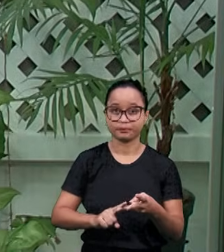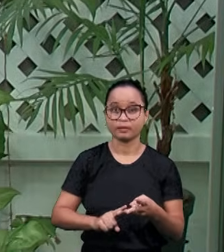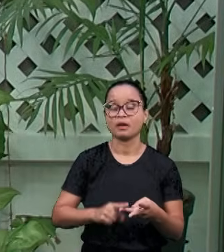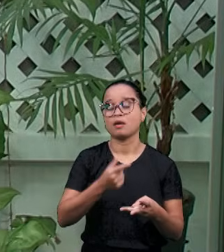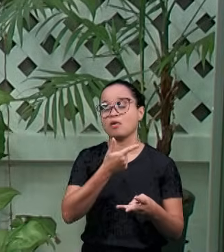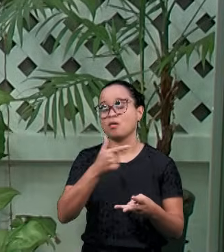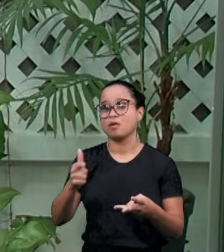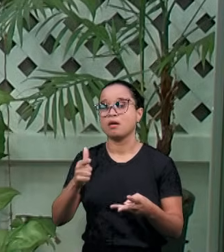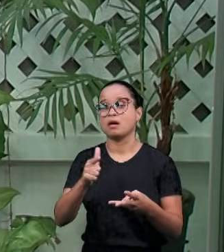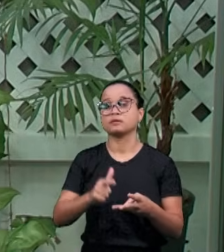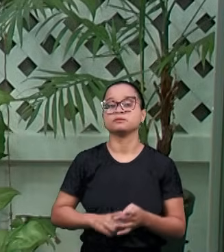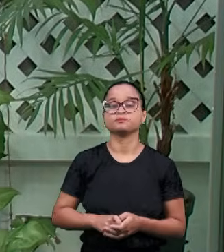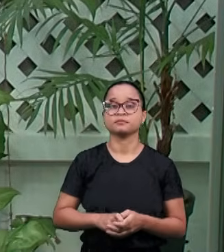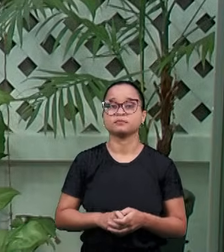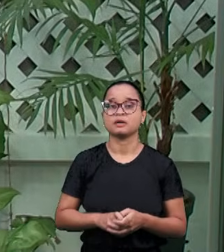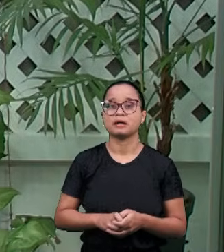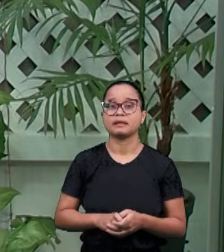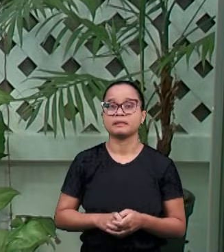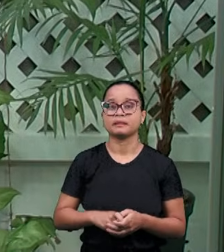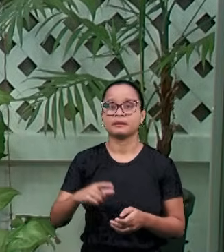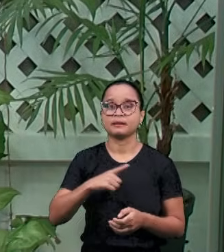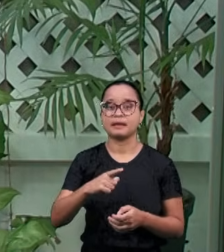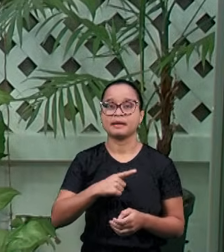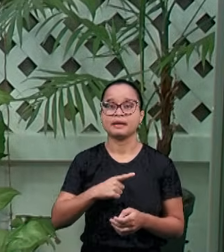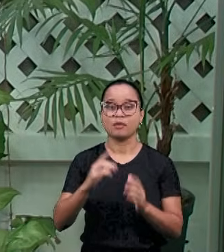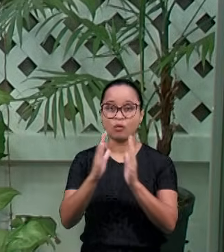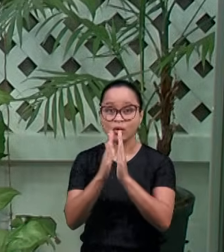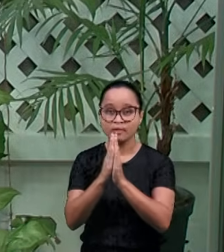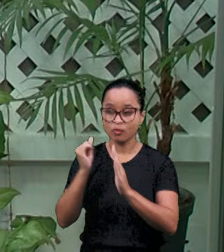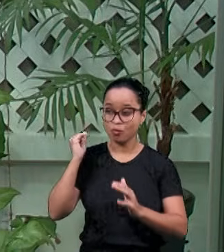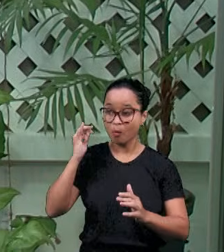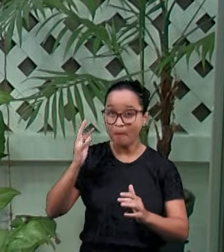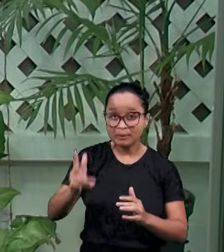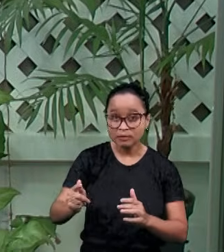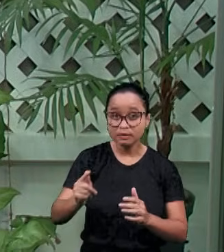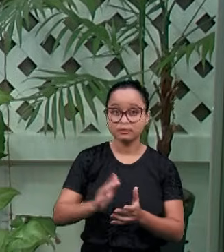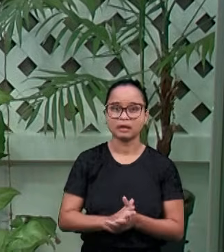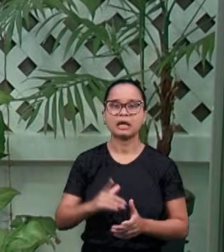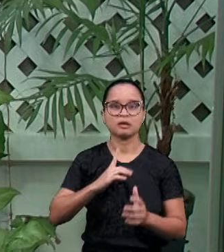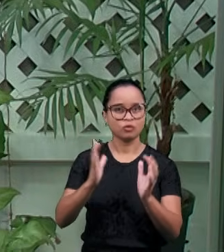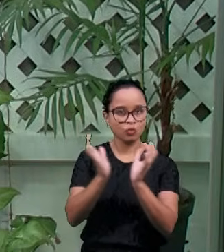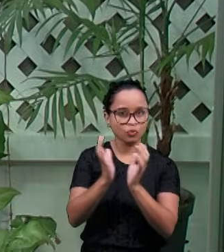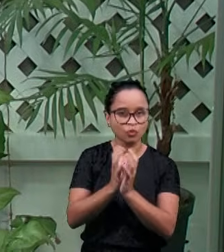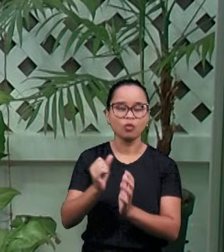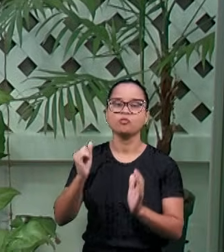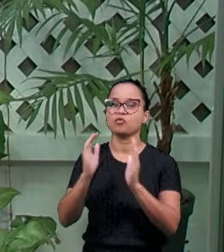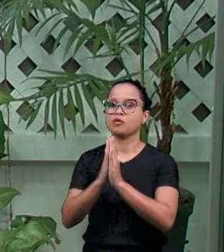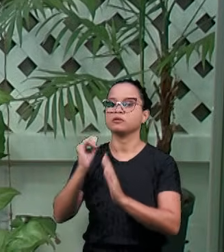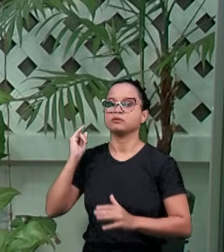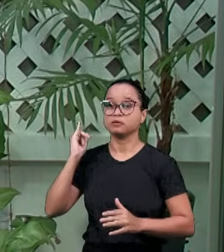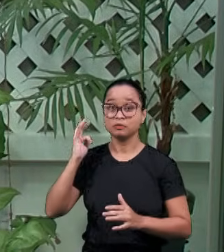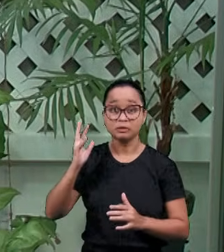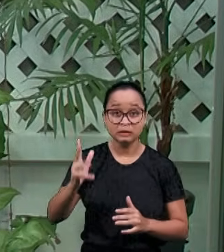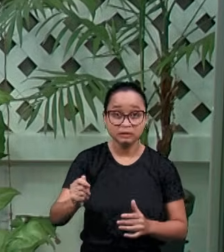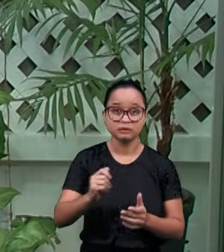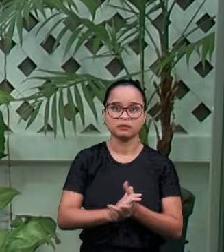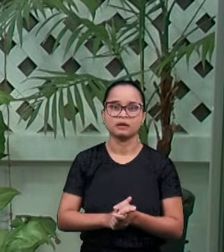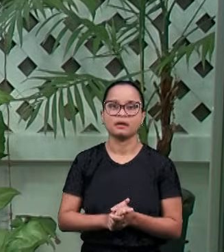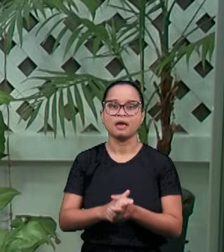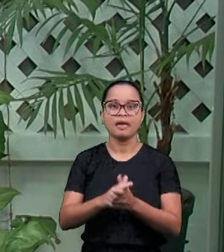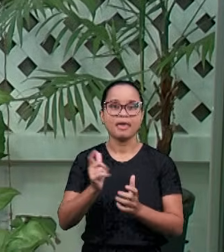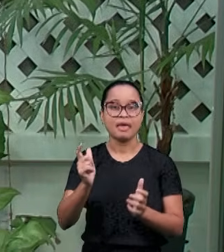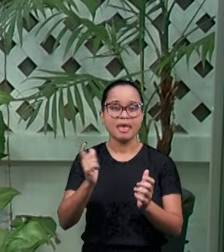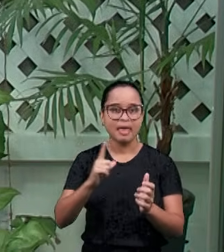partie de la prière au matin. Ils ont un groupe de prière au matin. Mes frères, c'est une